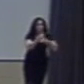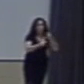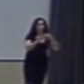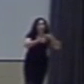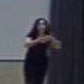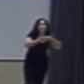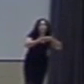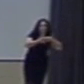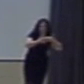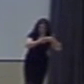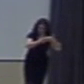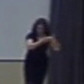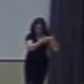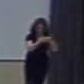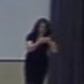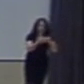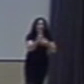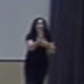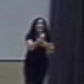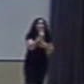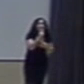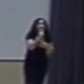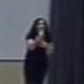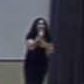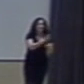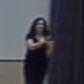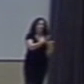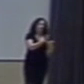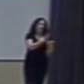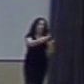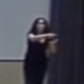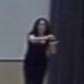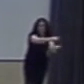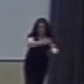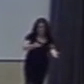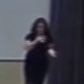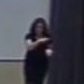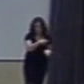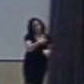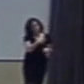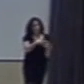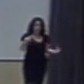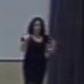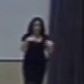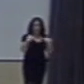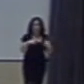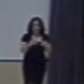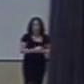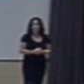d'alguns serveis informatius. No? I això és molt greu. Això és molt greu. Encara sort que hi ha uns